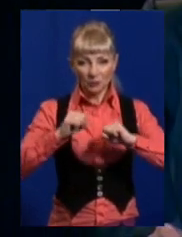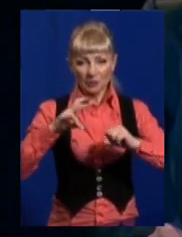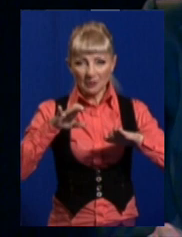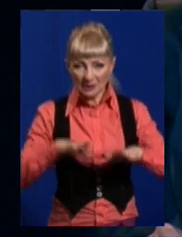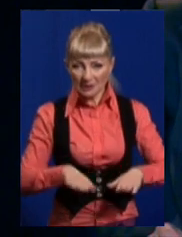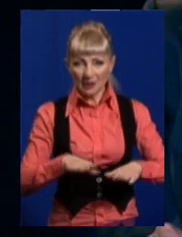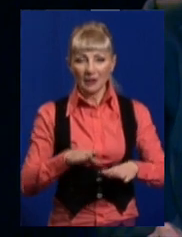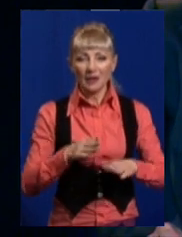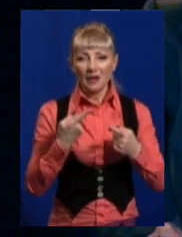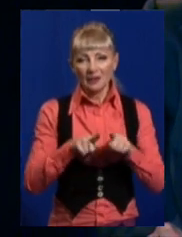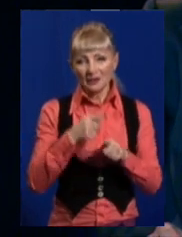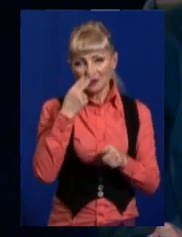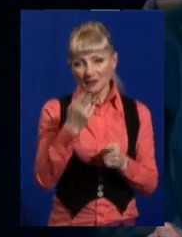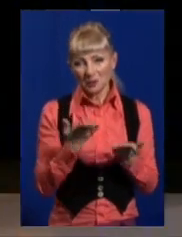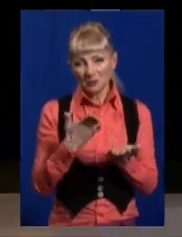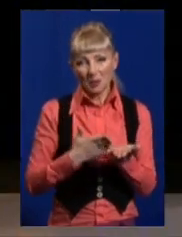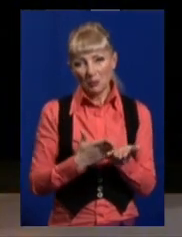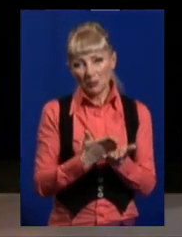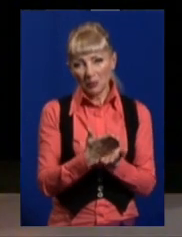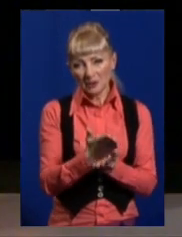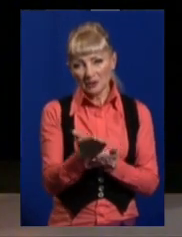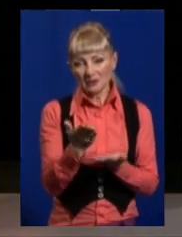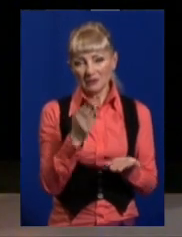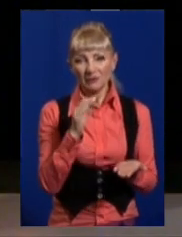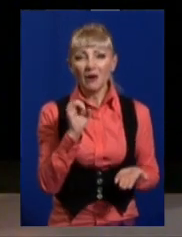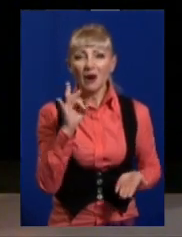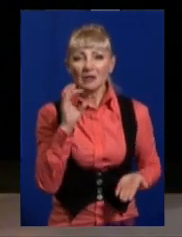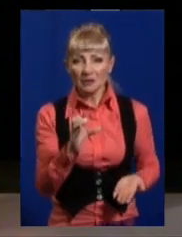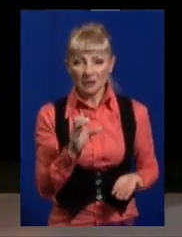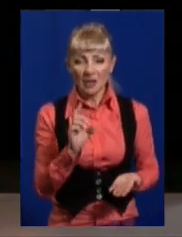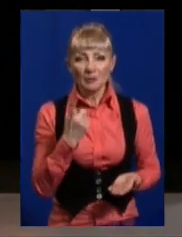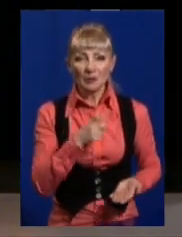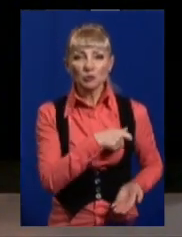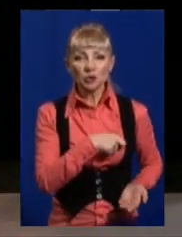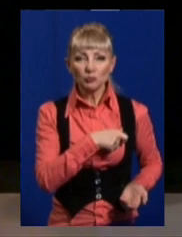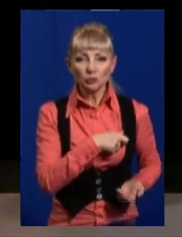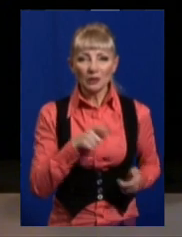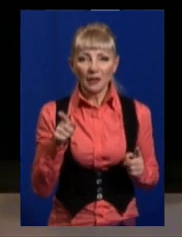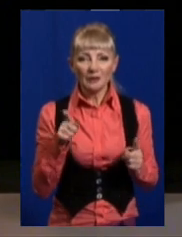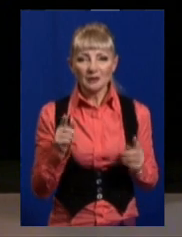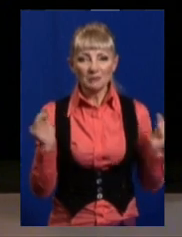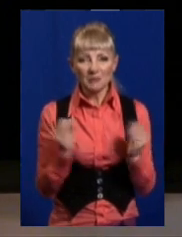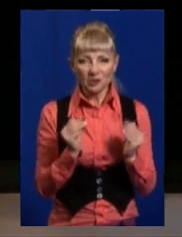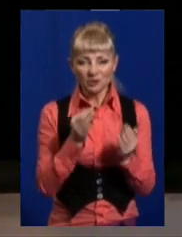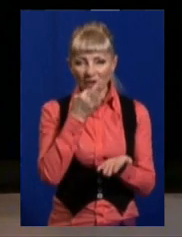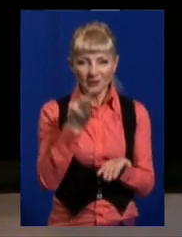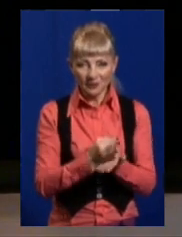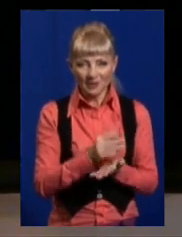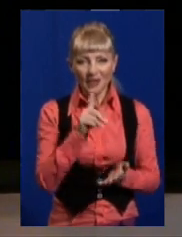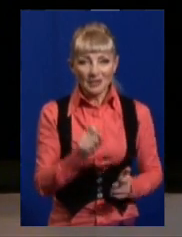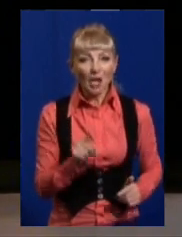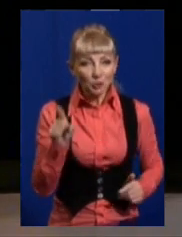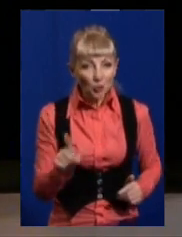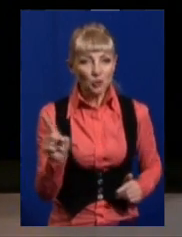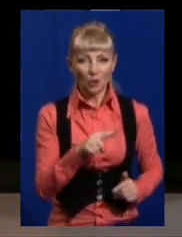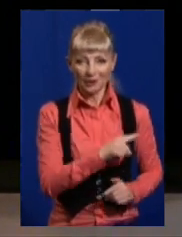як певний такий або політичний торг, або політичний фарс, тому що депутати, вони менше відповідальні за те, що вони